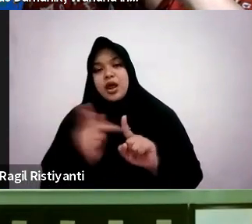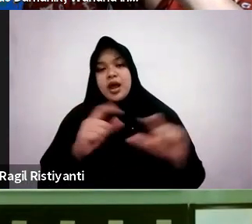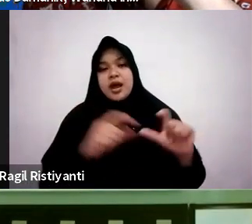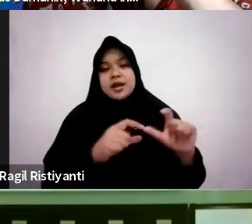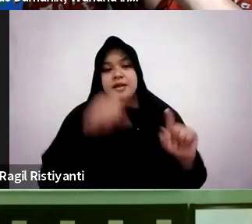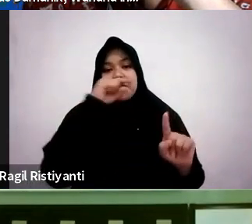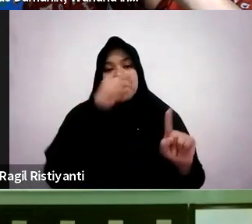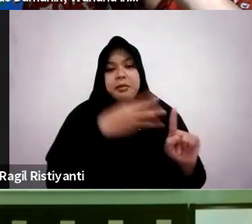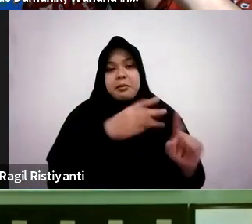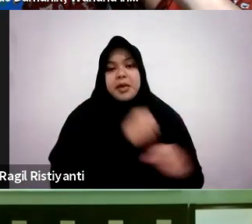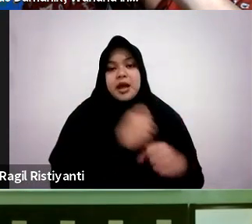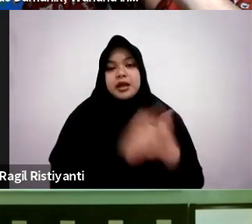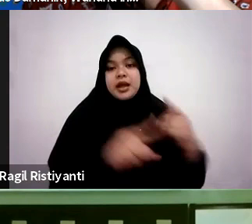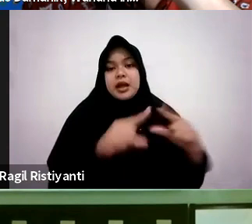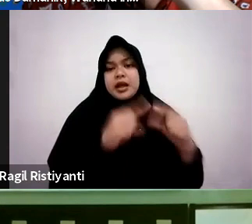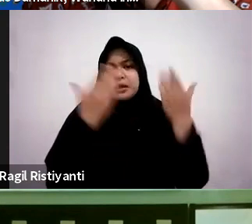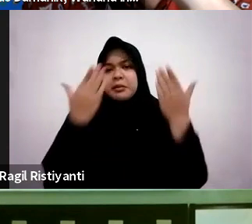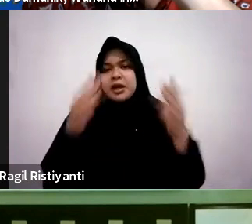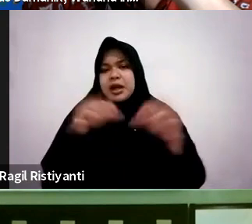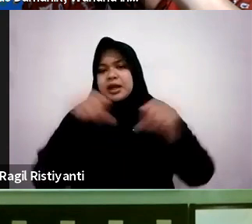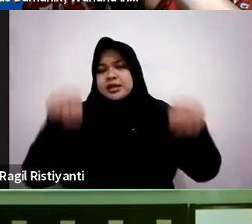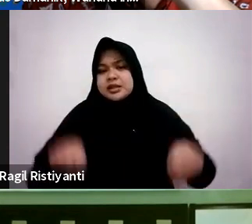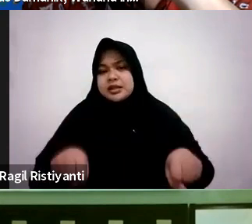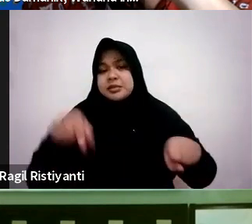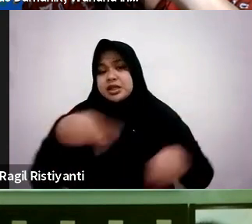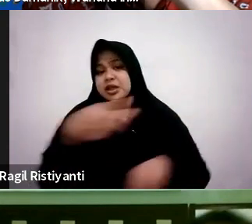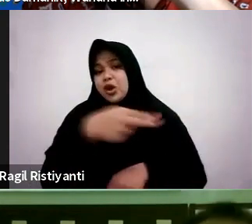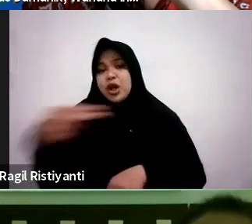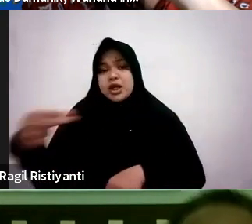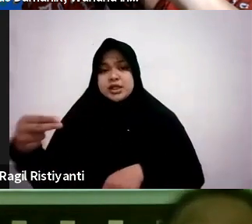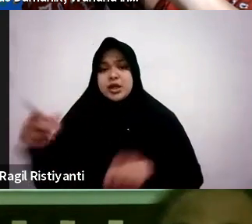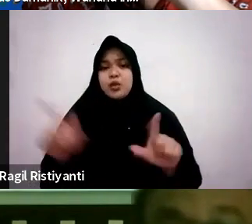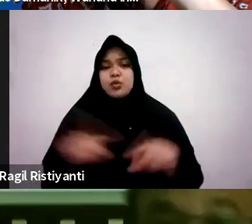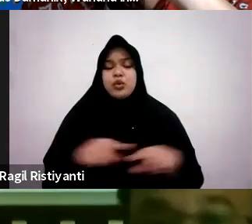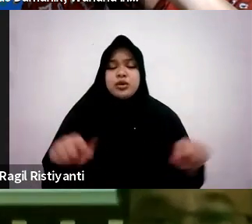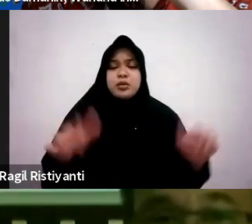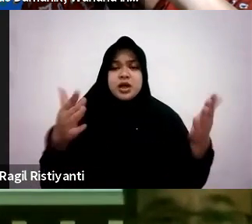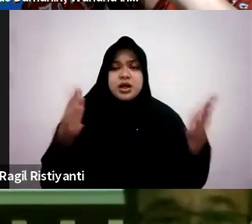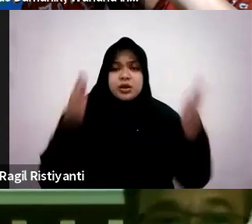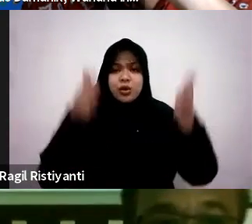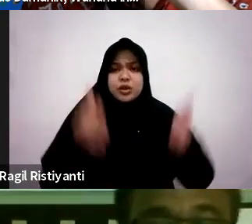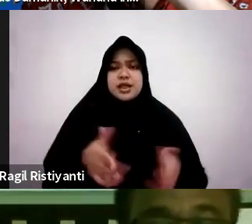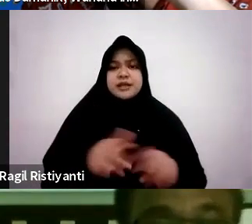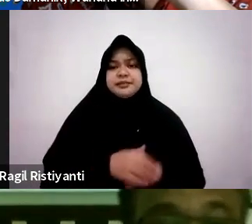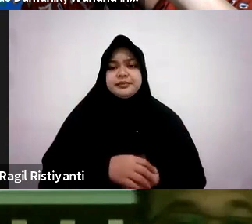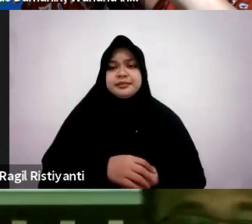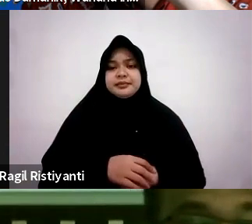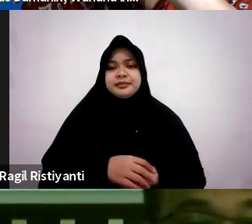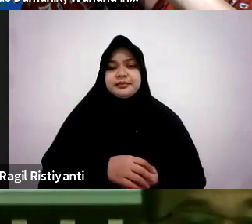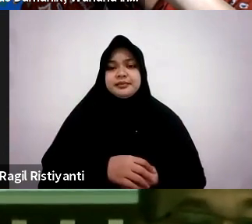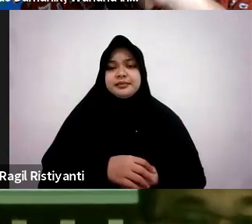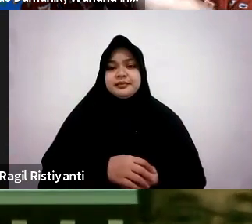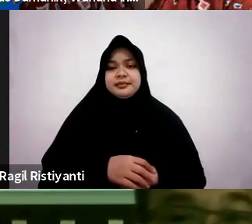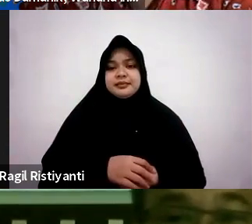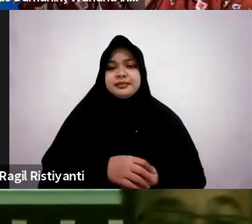Bagaimana sistem di Indonesia uang halus saya harus lebih banyak lagi orang bikin sesuatu berkenaan dengan disabilitas ke